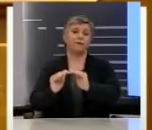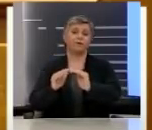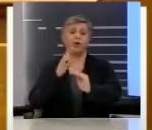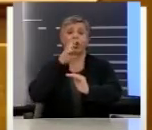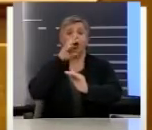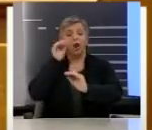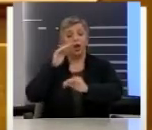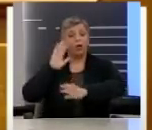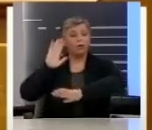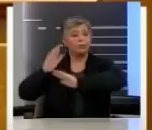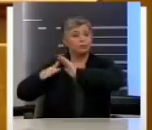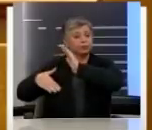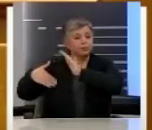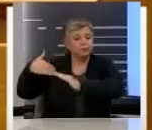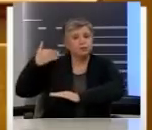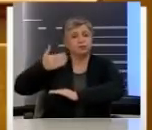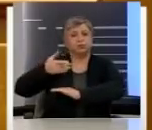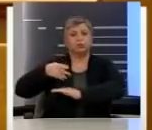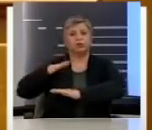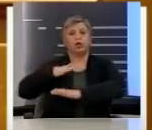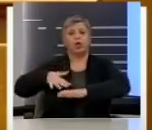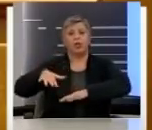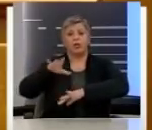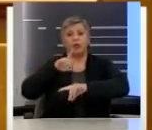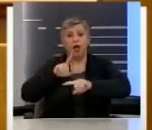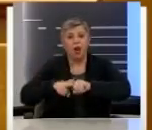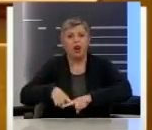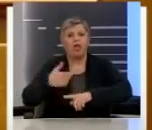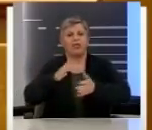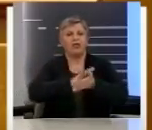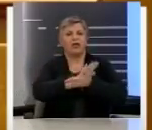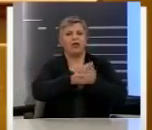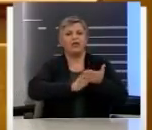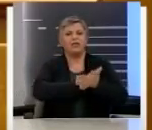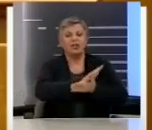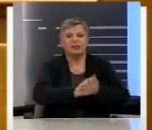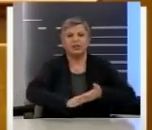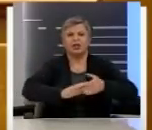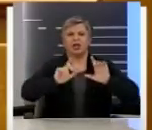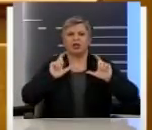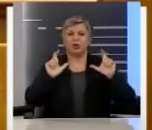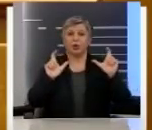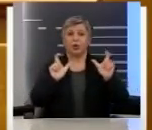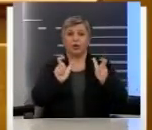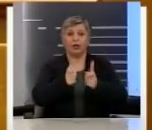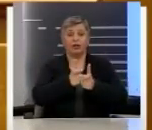εν ονόματι της πατρίδας, εν ονόματι της θρησκείας, της οικογένειας.